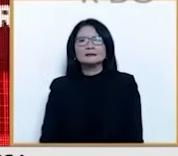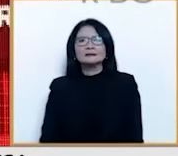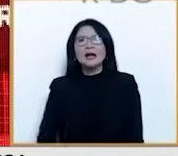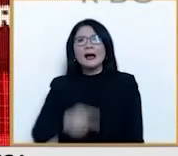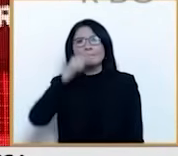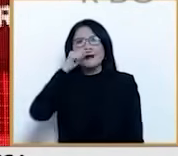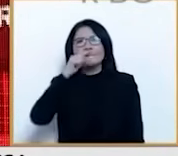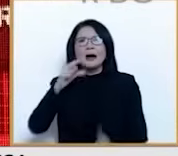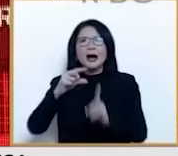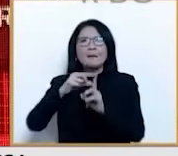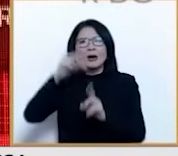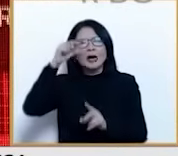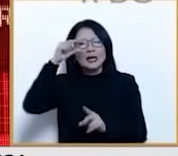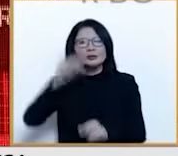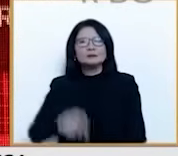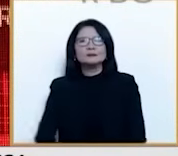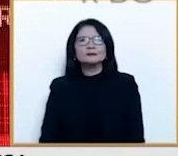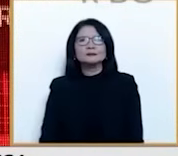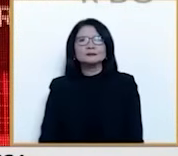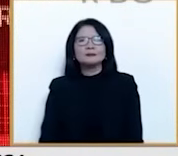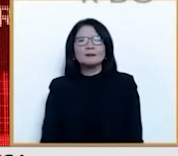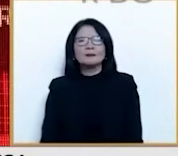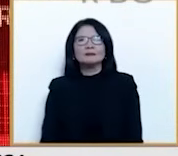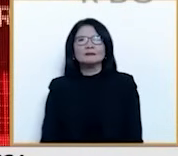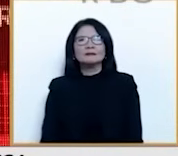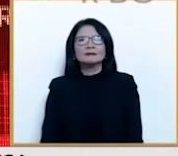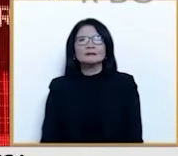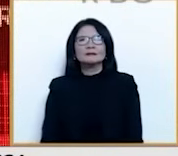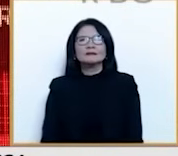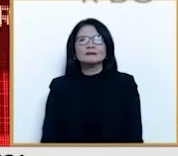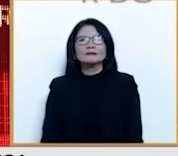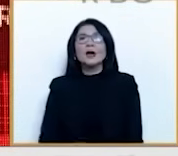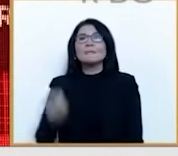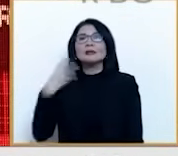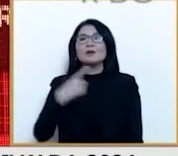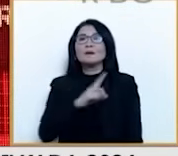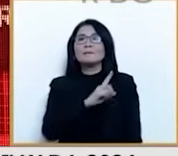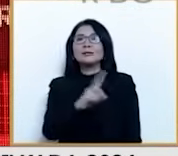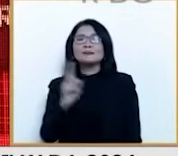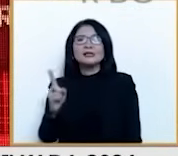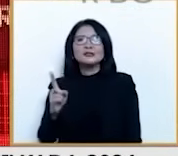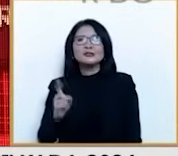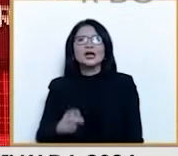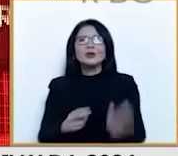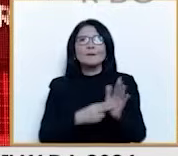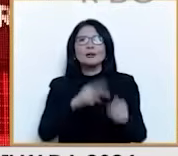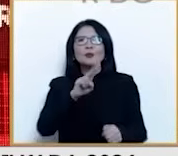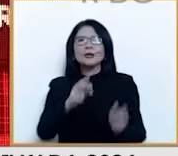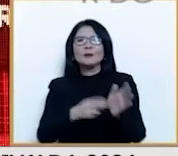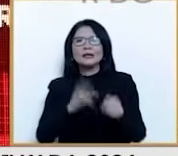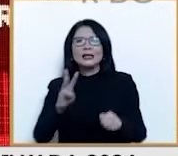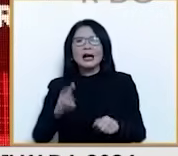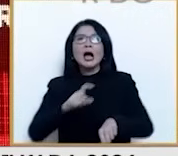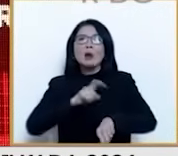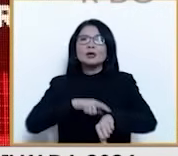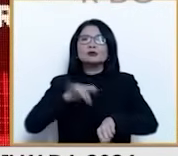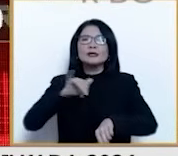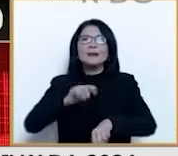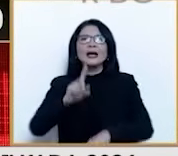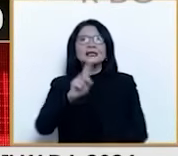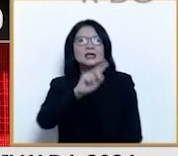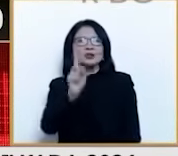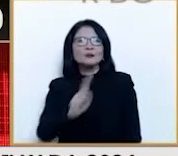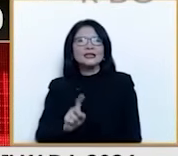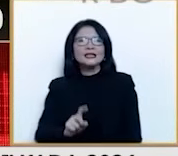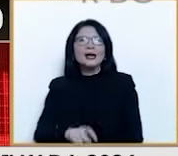bisa merespon tanggapan dari masing-masing calon gubernur nomor urut 1 dan nomor urut 2. Waktunya juga sama Bapak, 1 menit